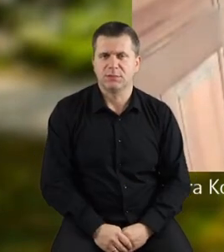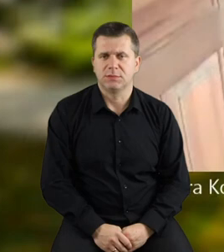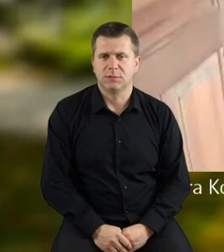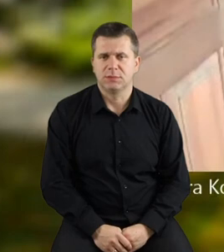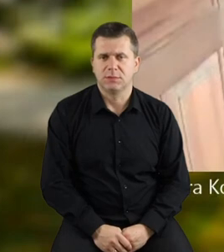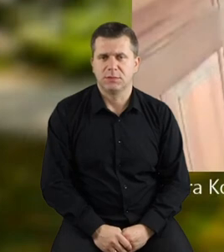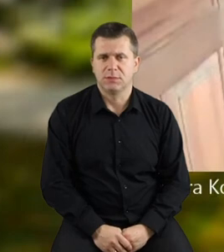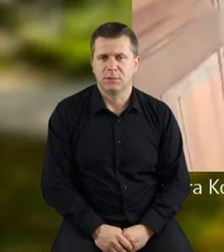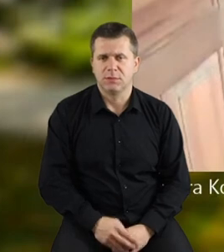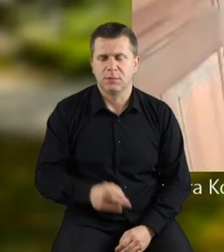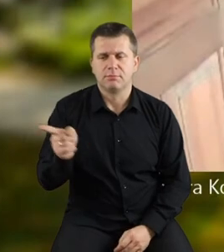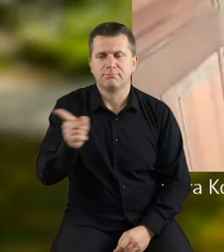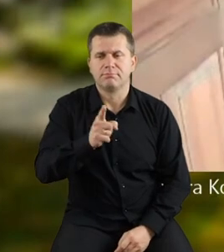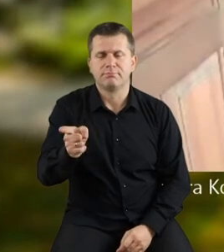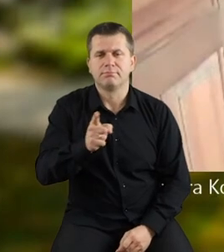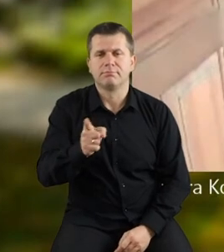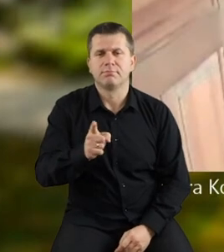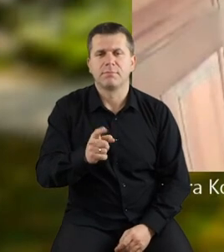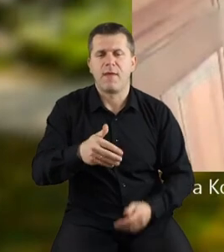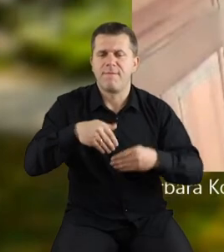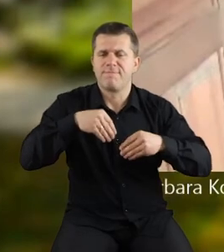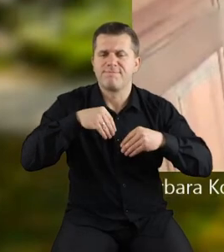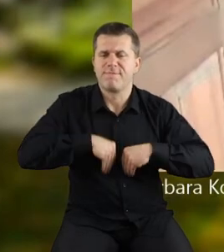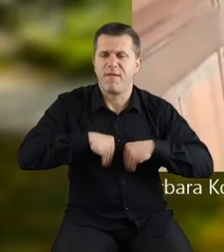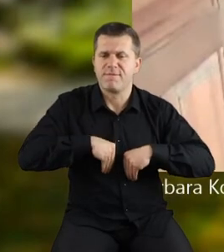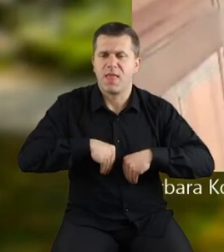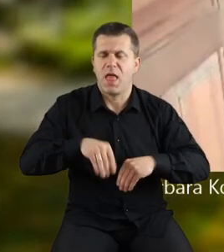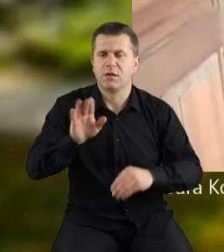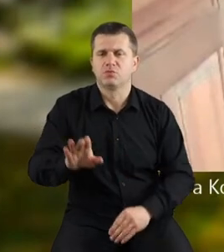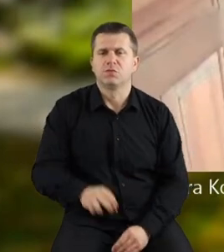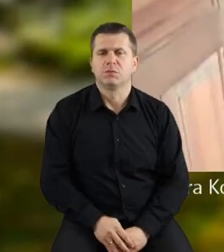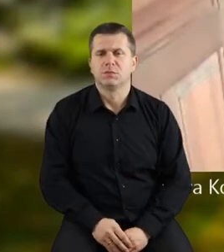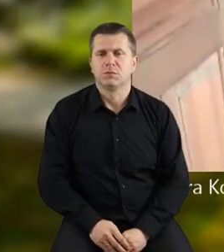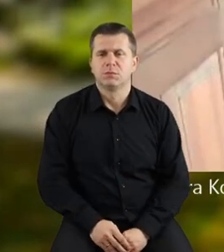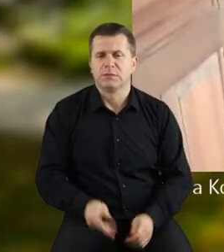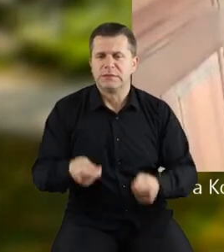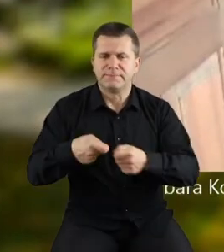umacniająca ich taką wewnętrzną